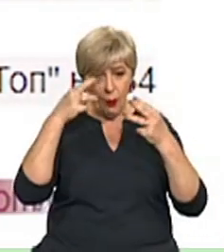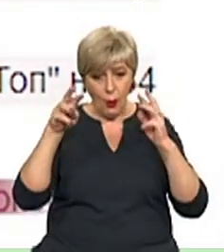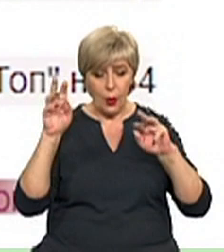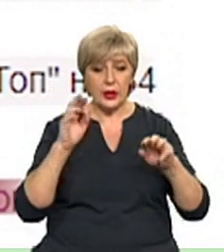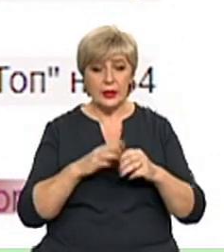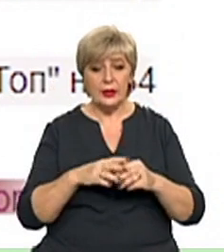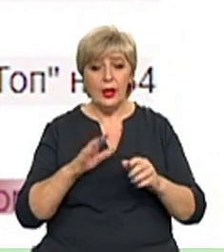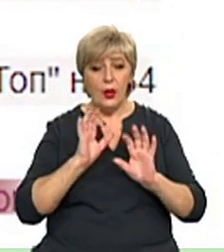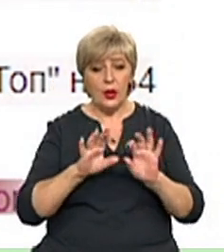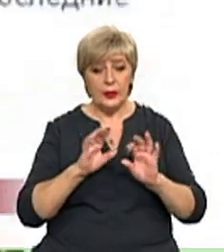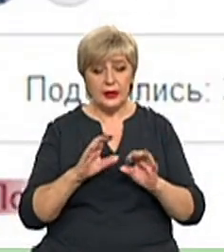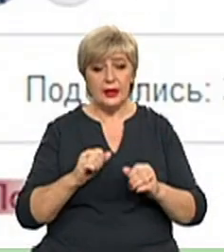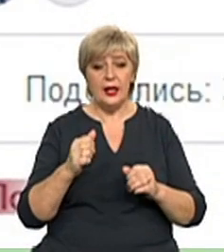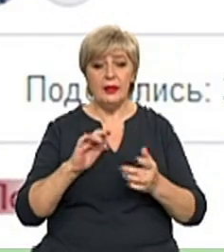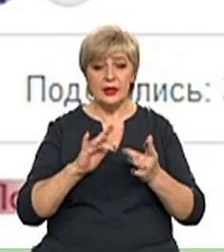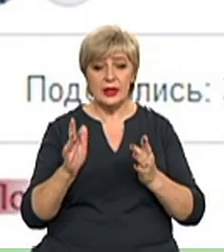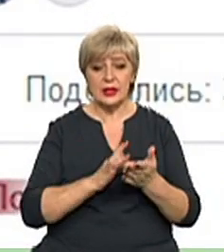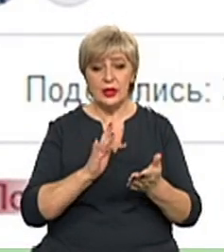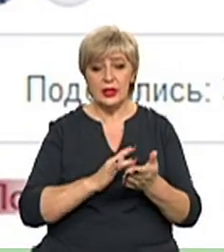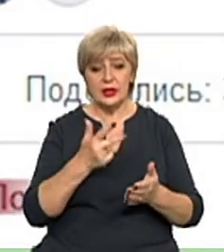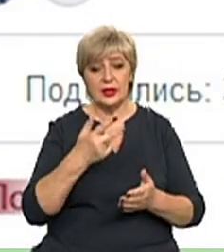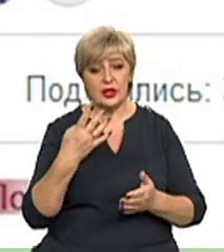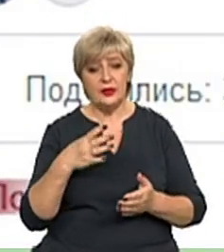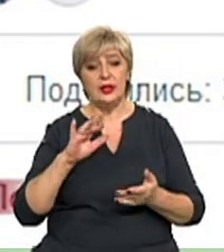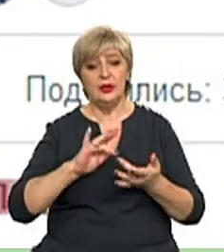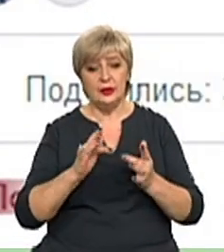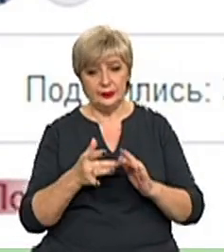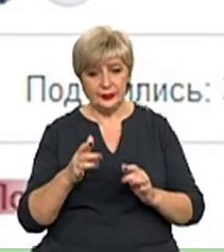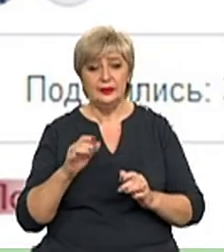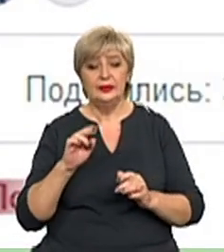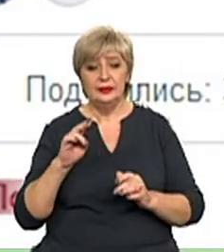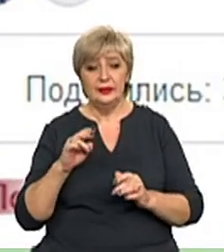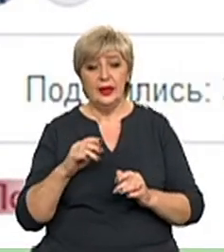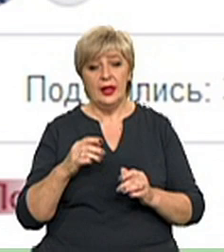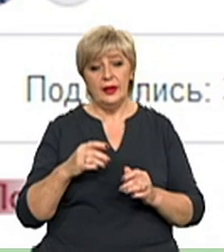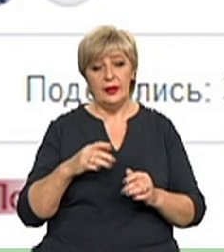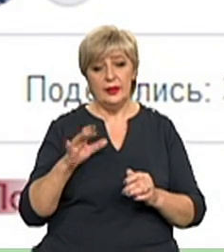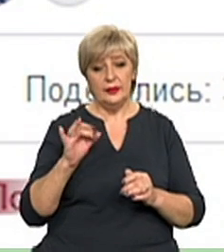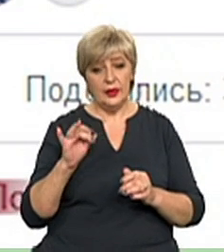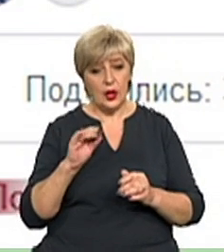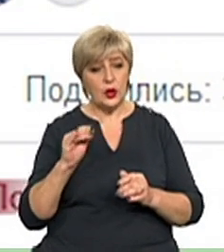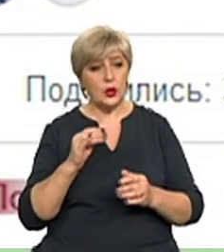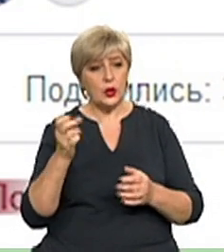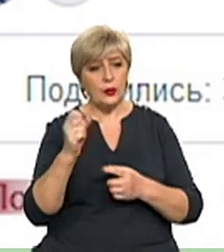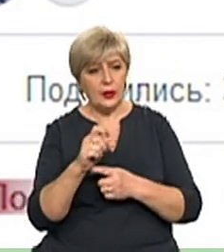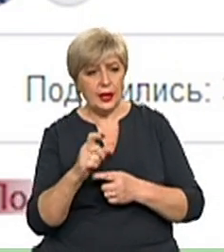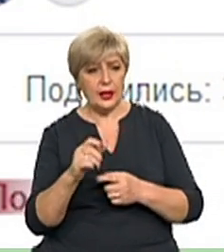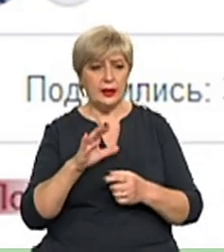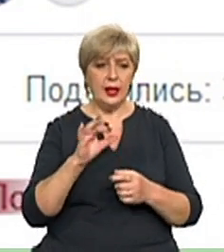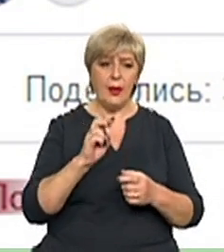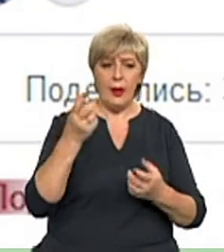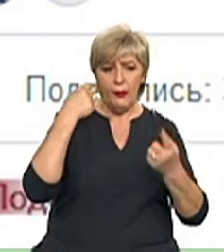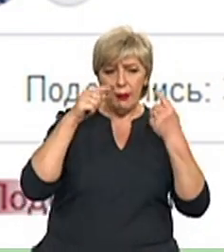коментарях на сторінці 34-го телеканалу чекаємо ваших запитань нашим експертам. Імідж-стилісту, ювелірному